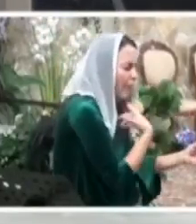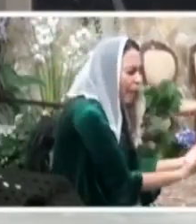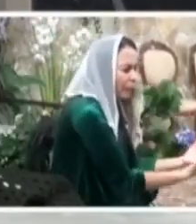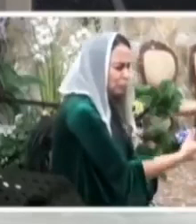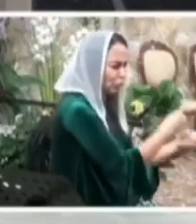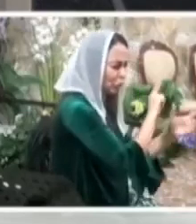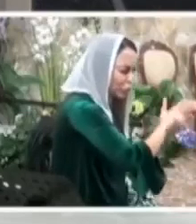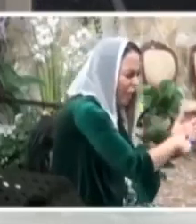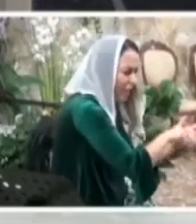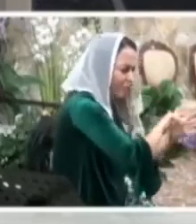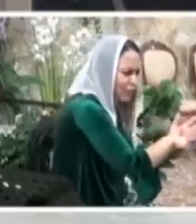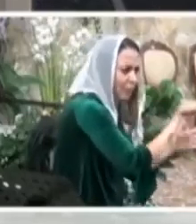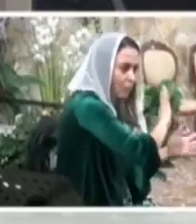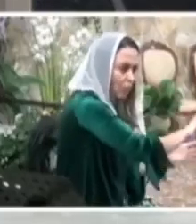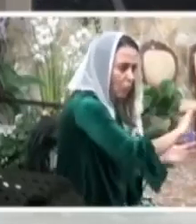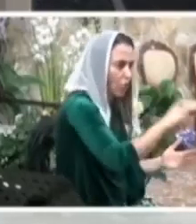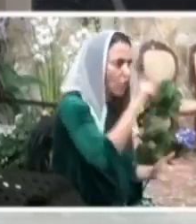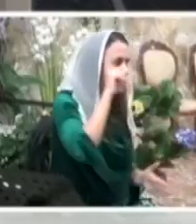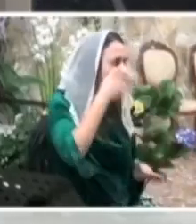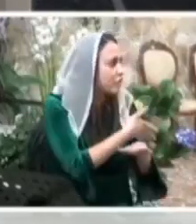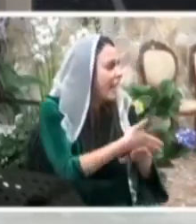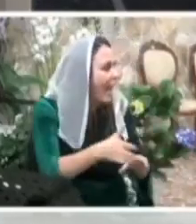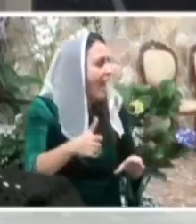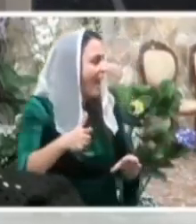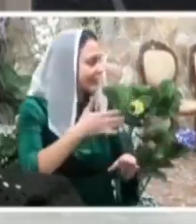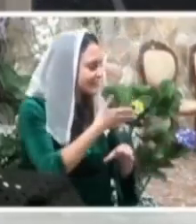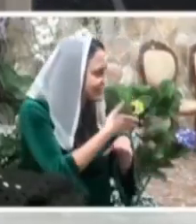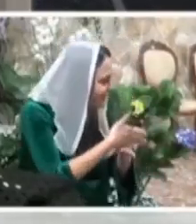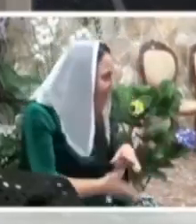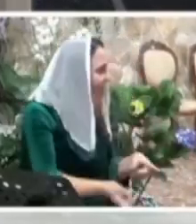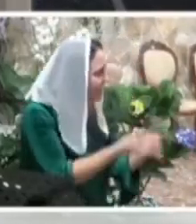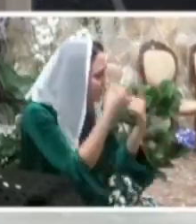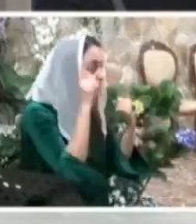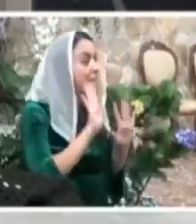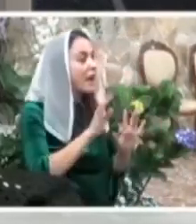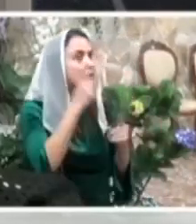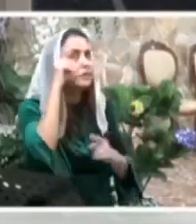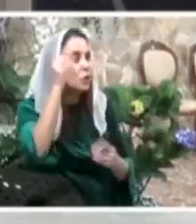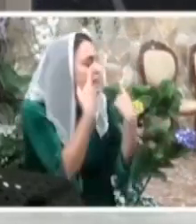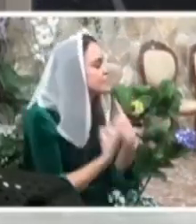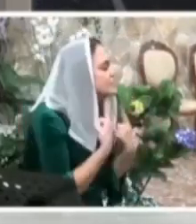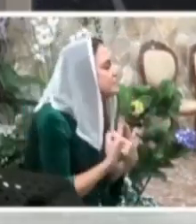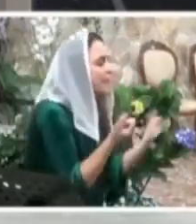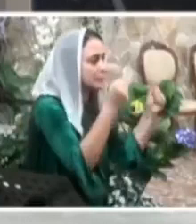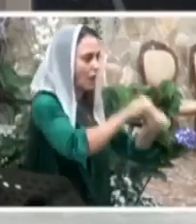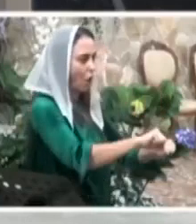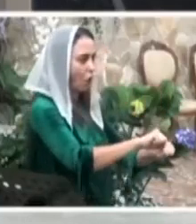ritarda, non ha dimenticato, ma ritarda aspettando ancora,